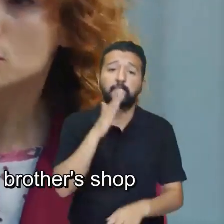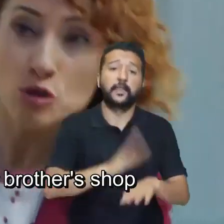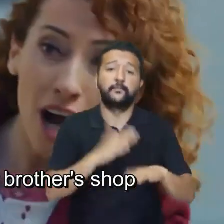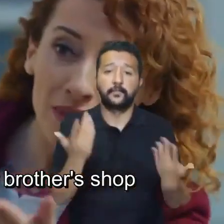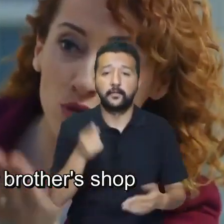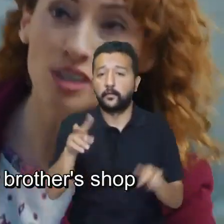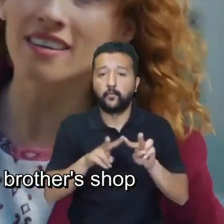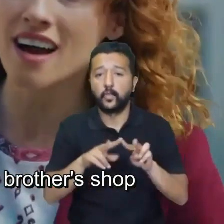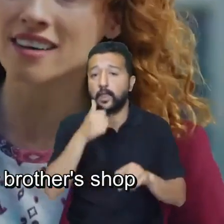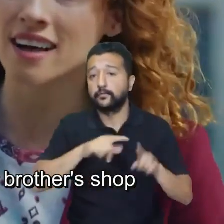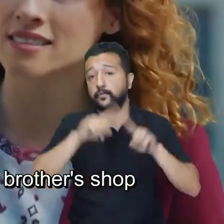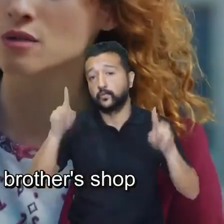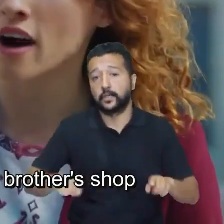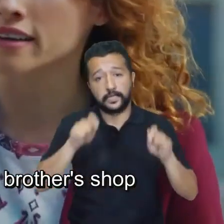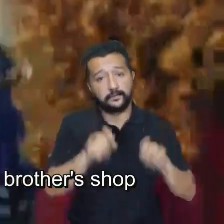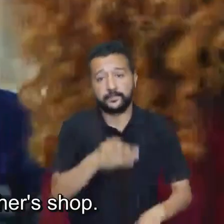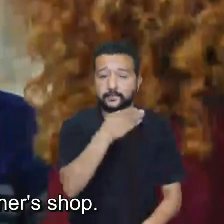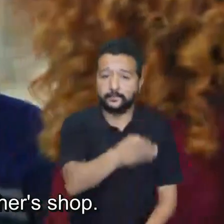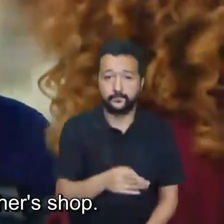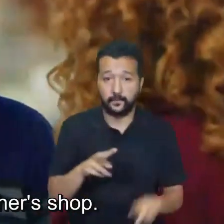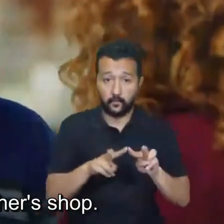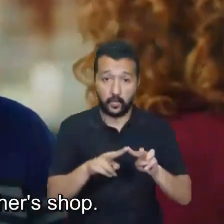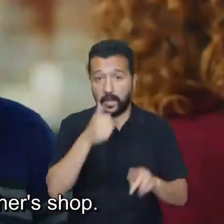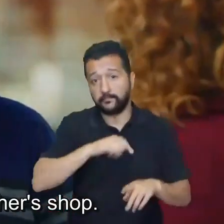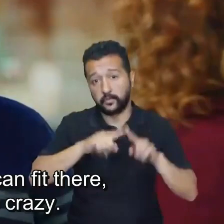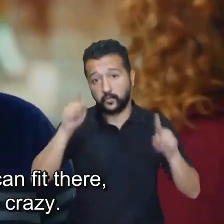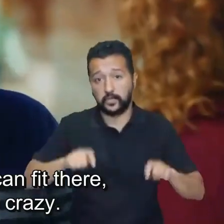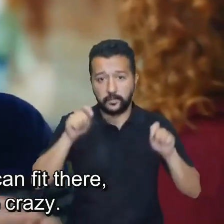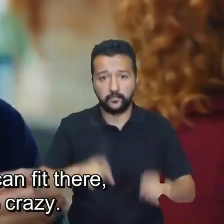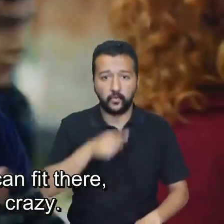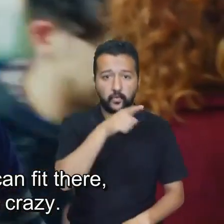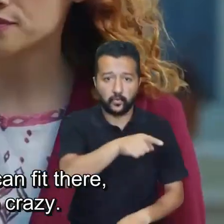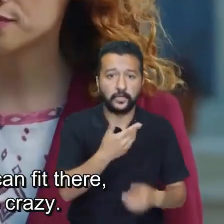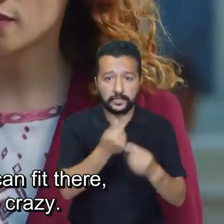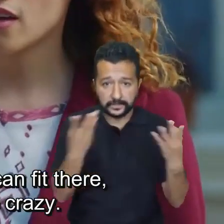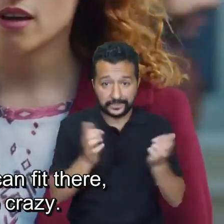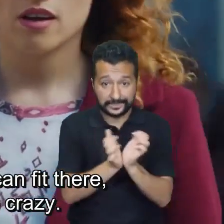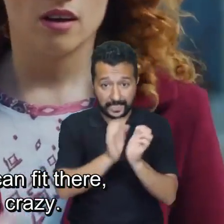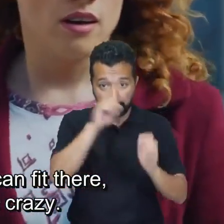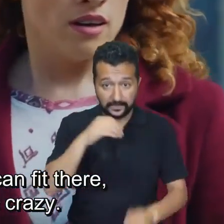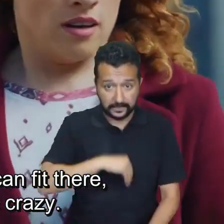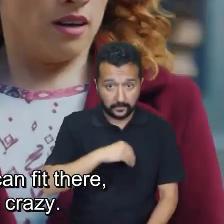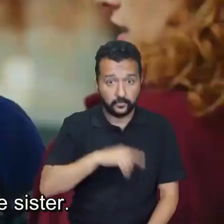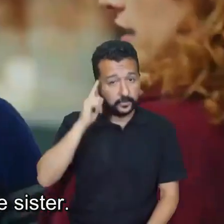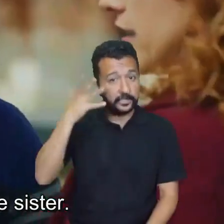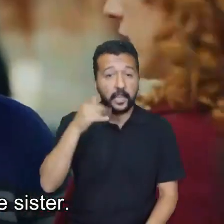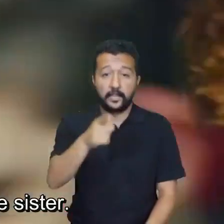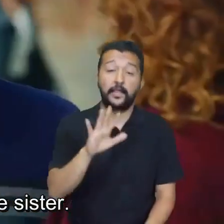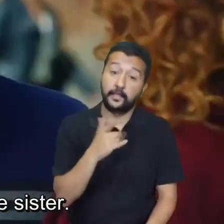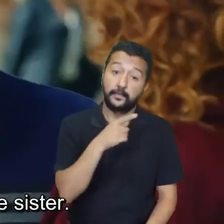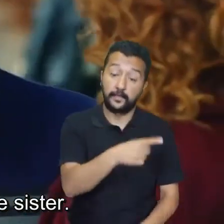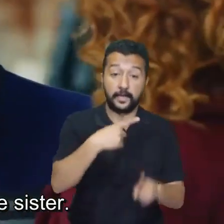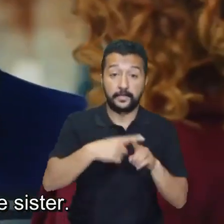yapalım? Münir abinin dükkanını ayarlasaydınız bari. Münir abinin dükkanını ayarlasaydınız ya. Oraya bu kadar kişi sığar mı sanıyorsun ha? Çıldırdın herhalde.